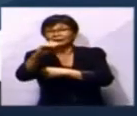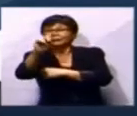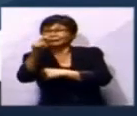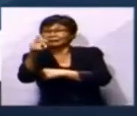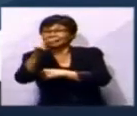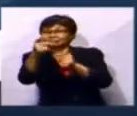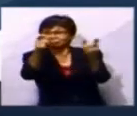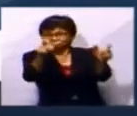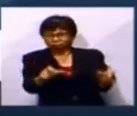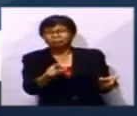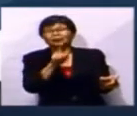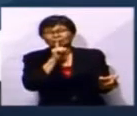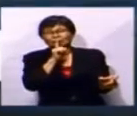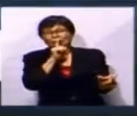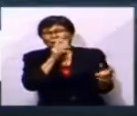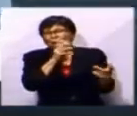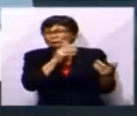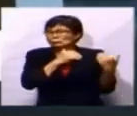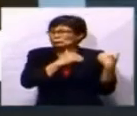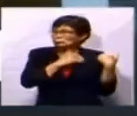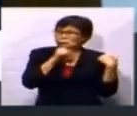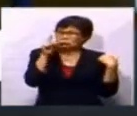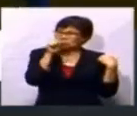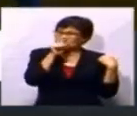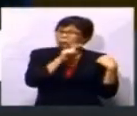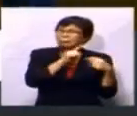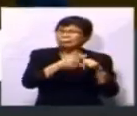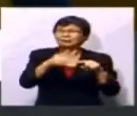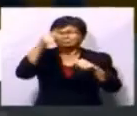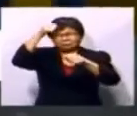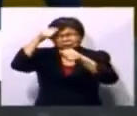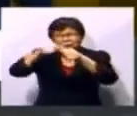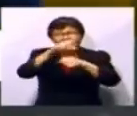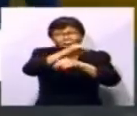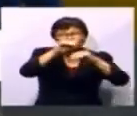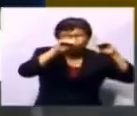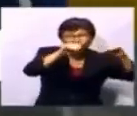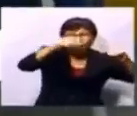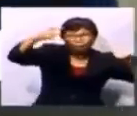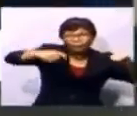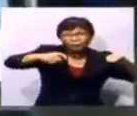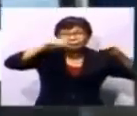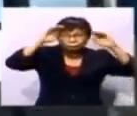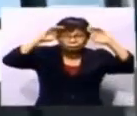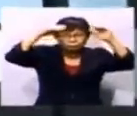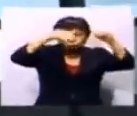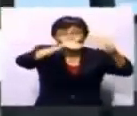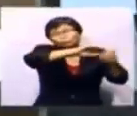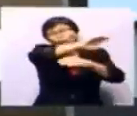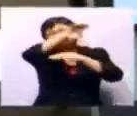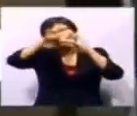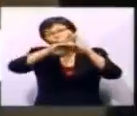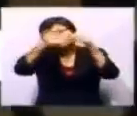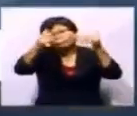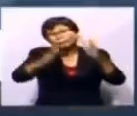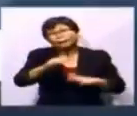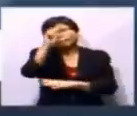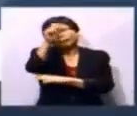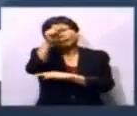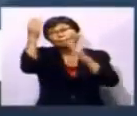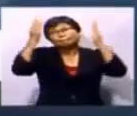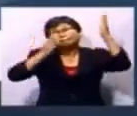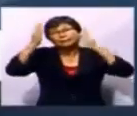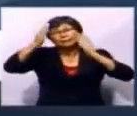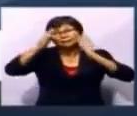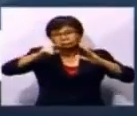Siang sememangnya amat berat. Namun ia satu peringatan dan pengajaran yang perlu diberi perhatian oleh semua pemain badminton